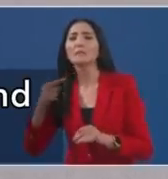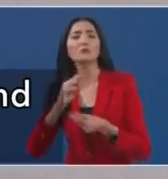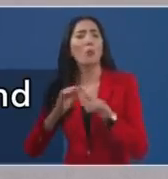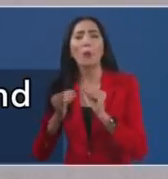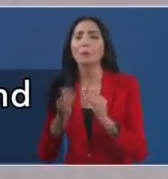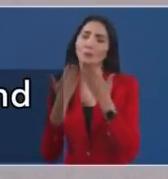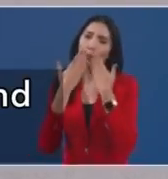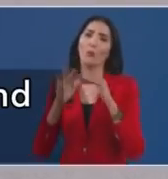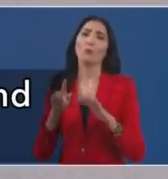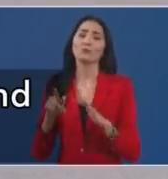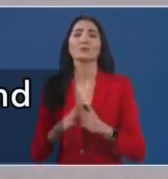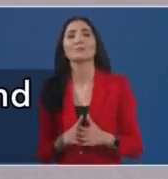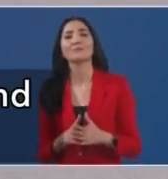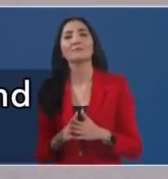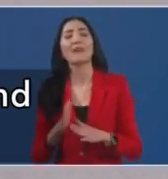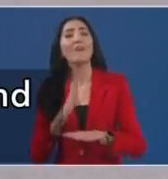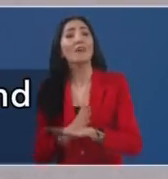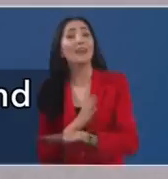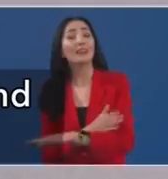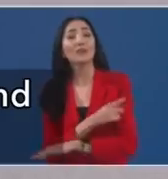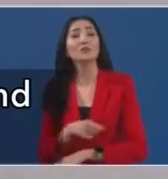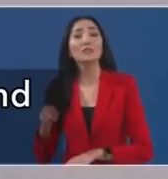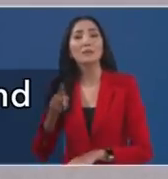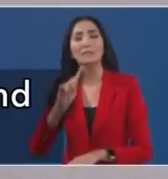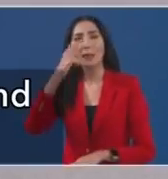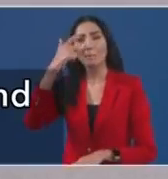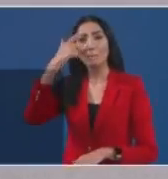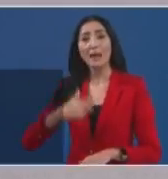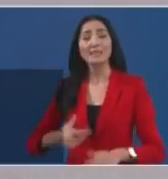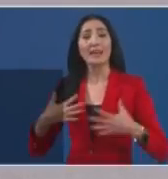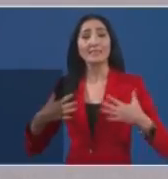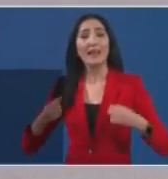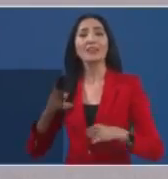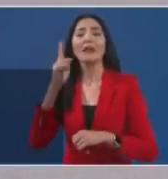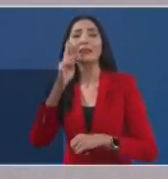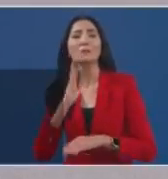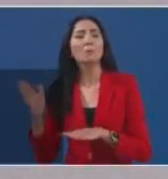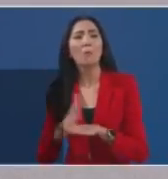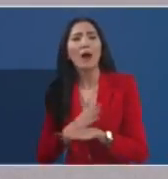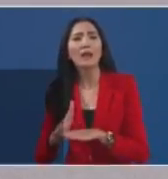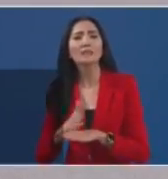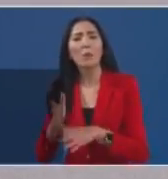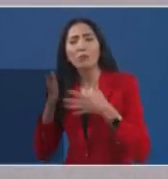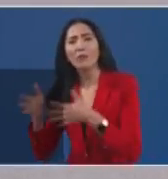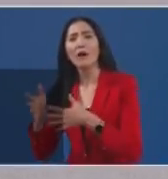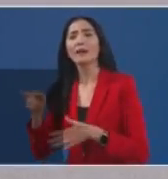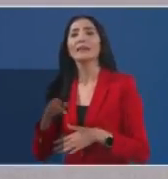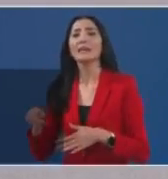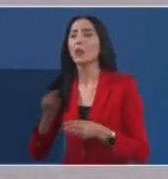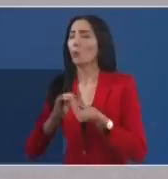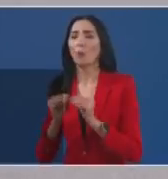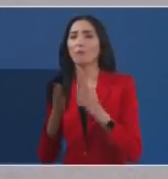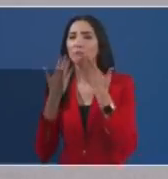eksiğimiz yoktur bu Vatandaşlarımızın bireysel sağlık ve temizlik malzemesi tedarikinde de